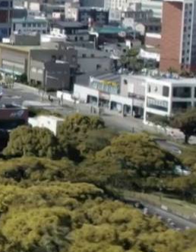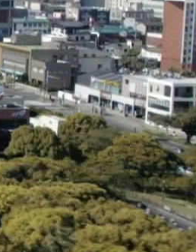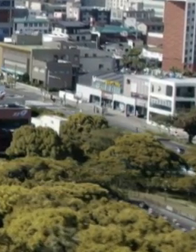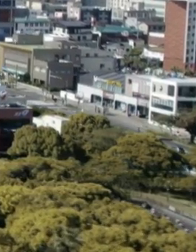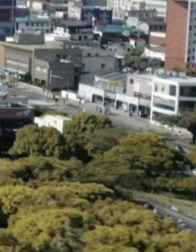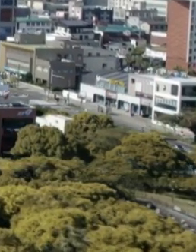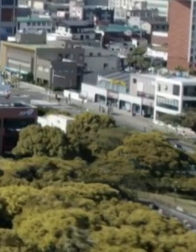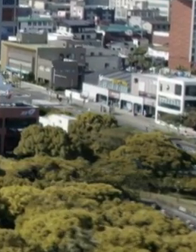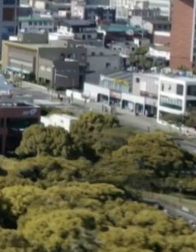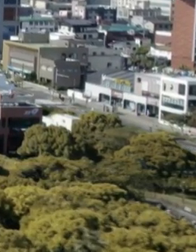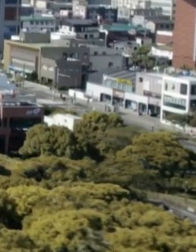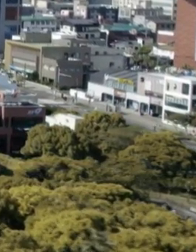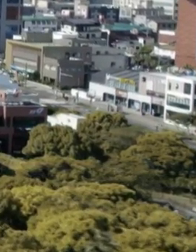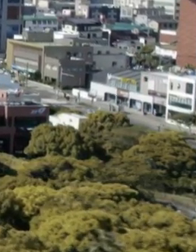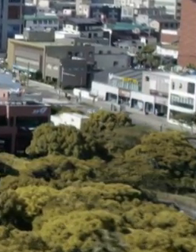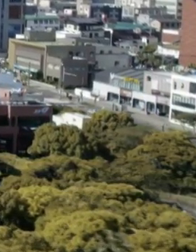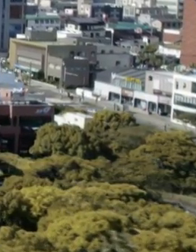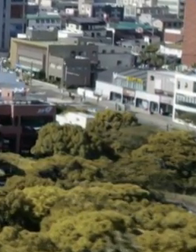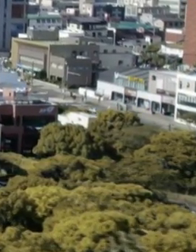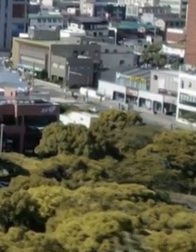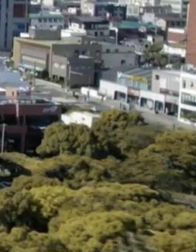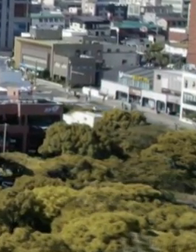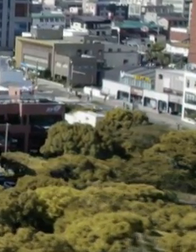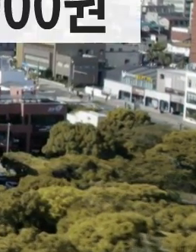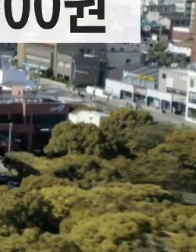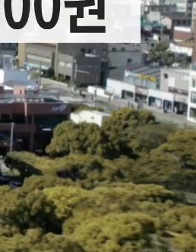핵심인 섬식정류장이 첫 선을 보였습니다.